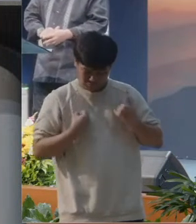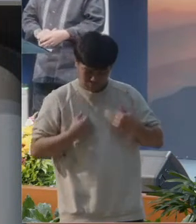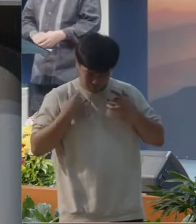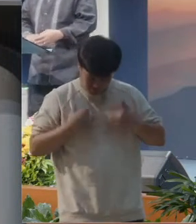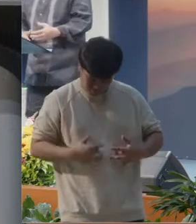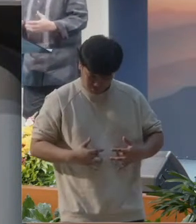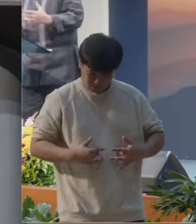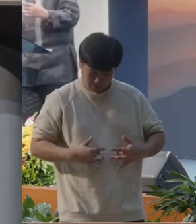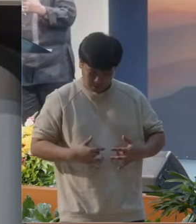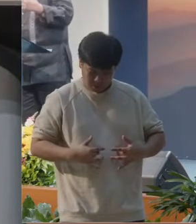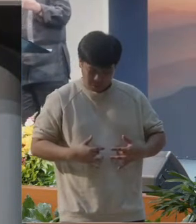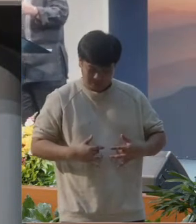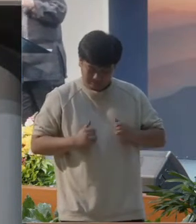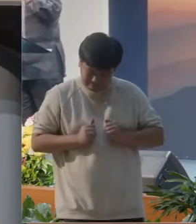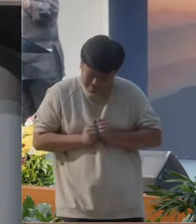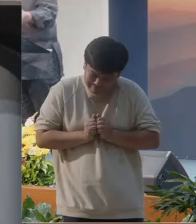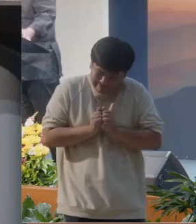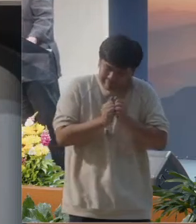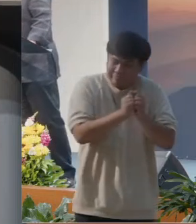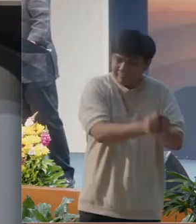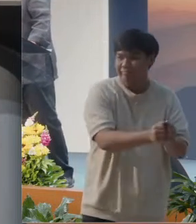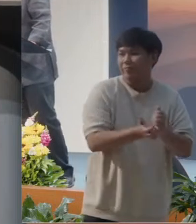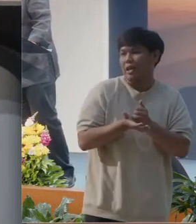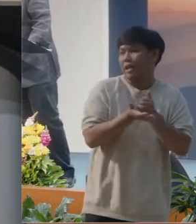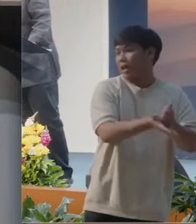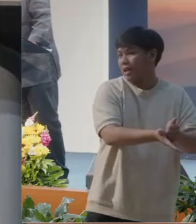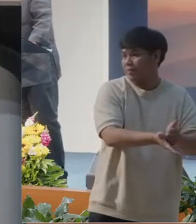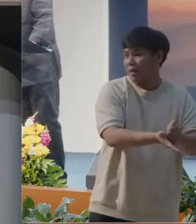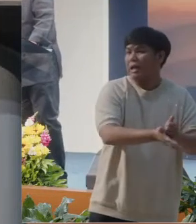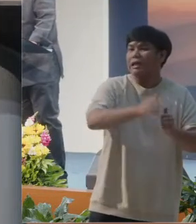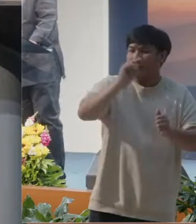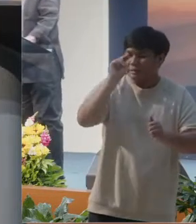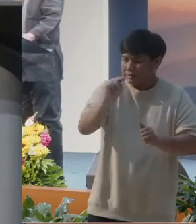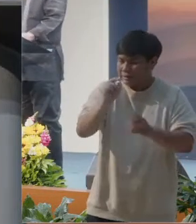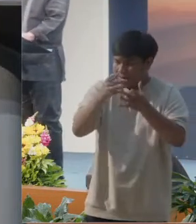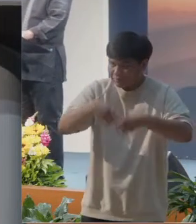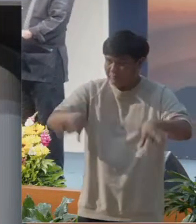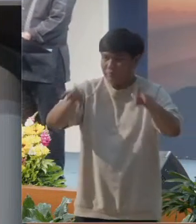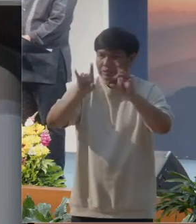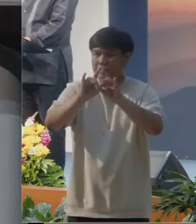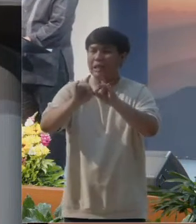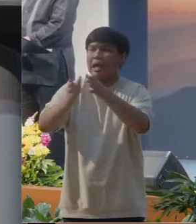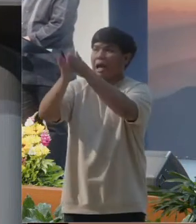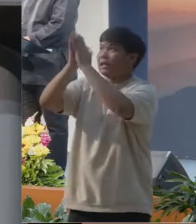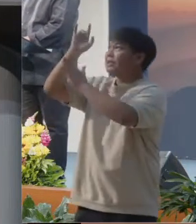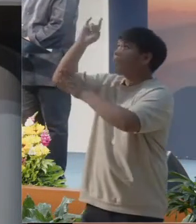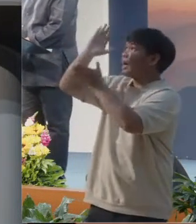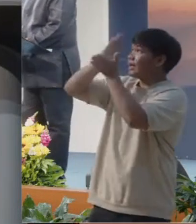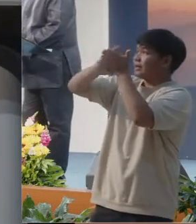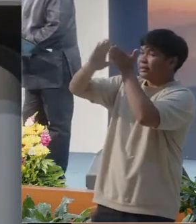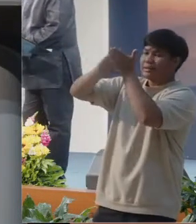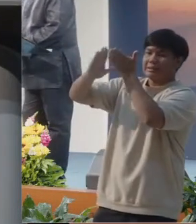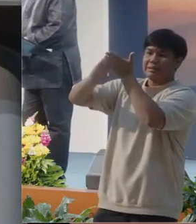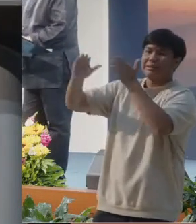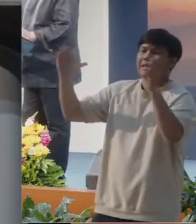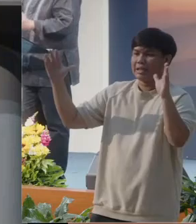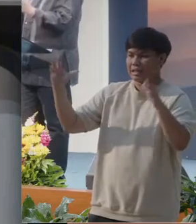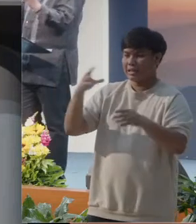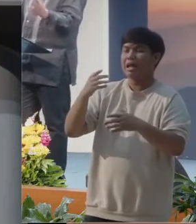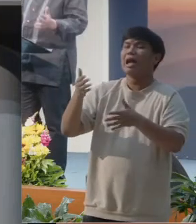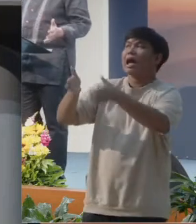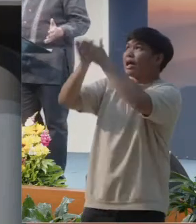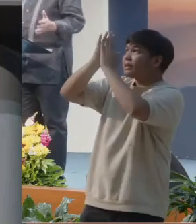pagsisisi at ng panunumbalik sa Panginoon. Repentance and restoration. Napaka-importante. Makikita